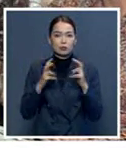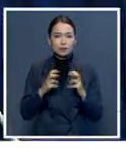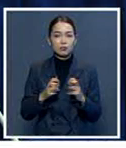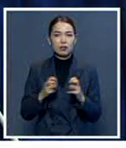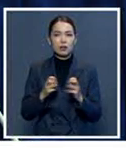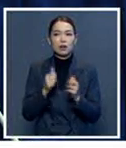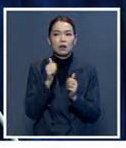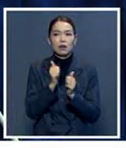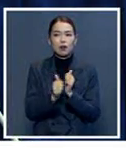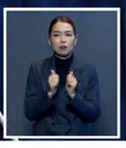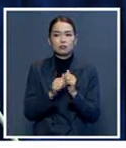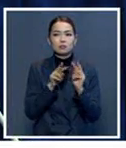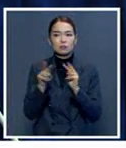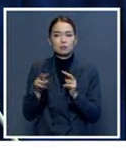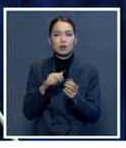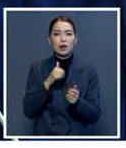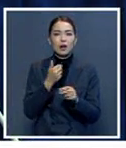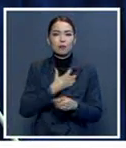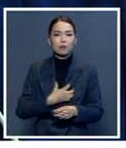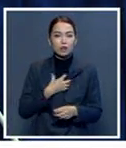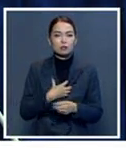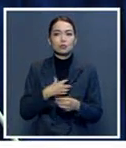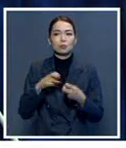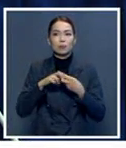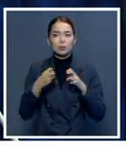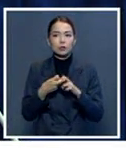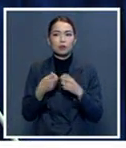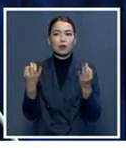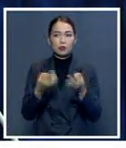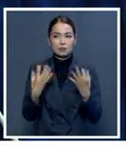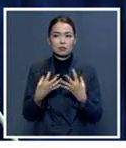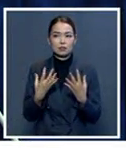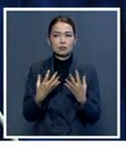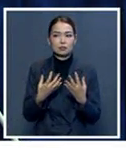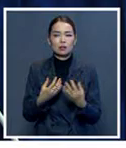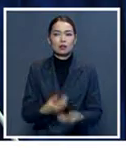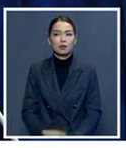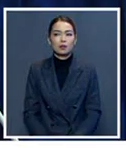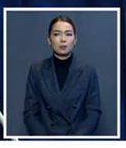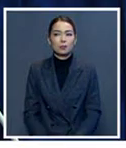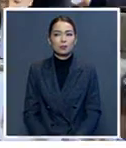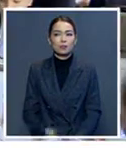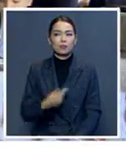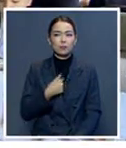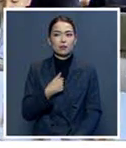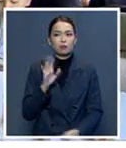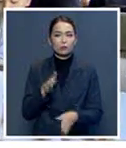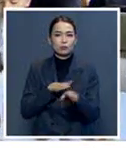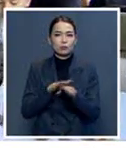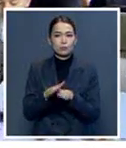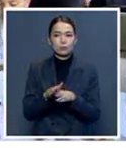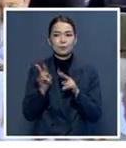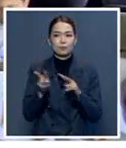проблема болса, қазір нақты өзіңіздің проблемаңыз болса, айтыңыз, қазір қасыңызға барып проблемамызды шешуге тырысады. Бүгінде